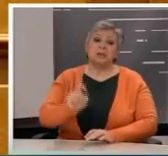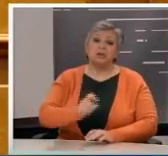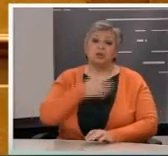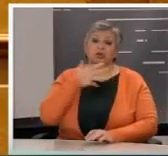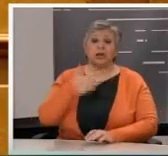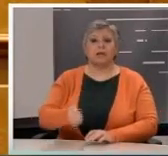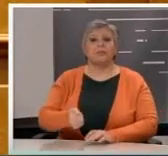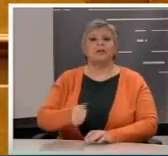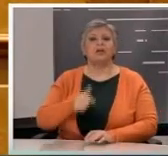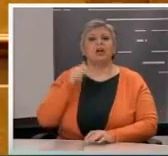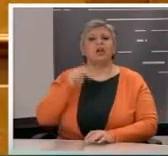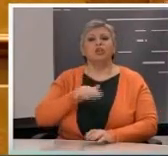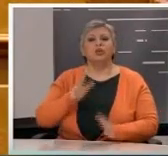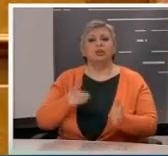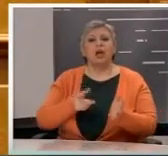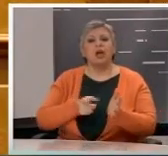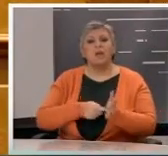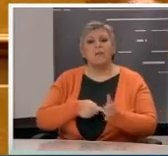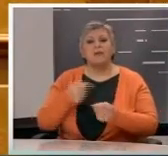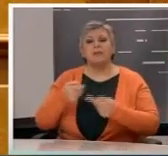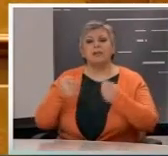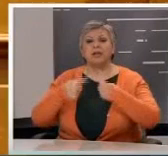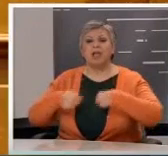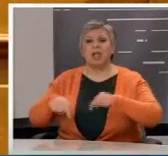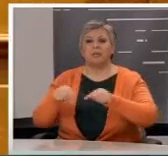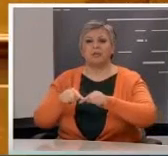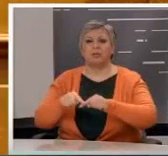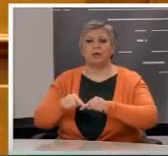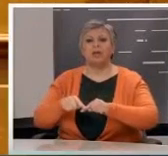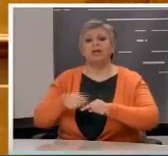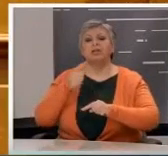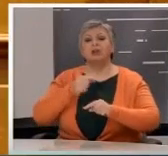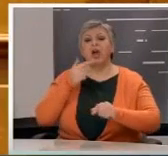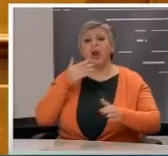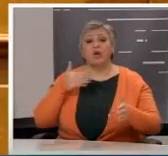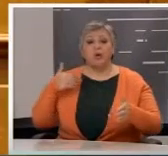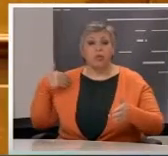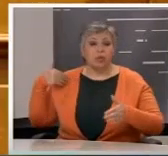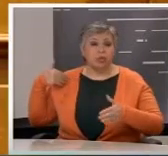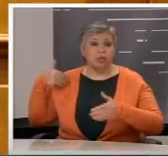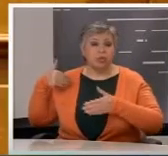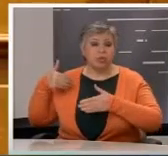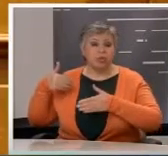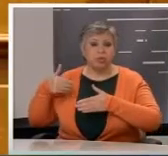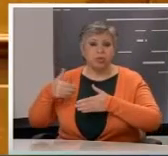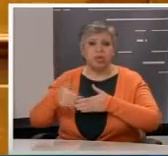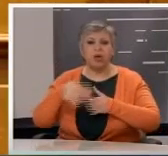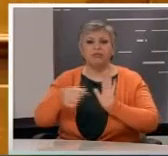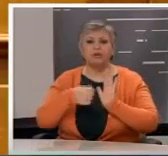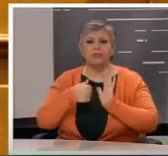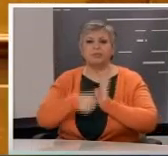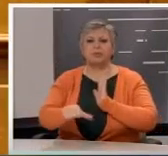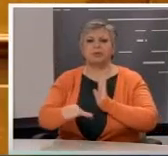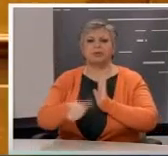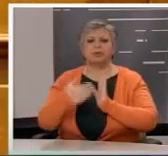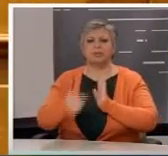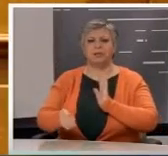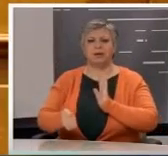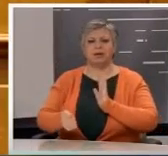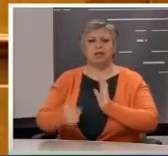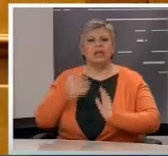ήταν αρμοδιότητα της Προκαταρκτικής Επιτροπής, επομένως έχουν παραγραφεί, επομένως δεν υπάρχει λόγος να τα συζητήσουμε. Για ποιο λόγο νιώθετε αυτή την ανάγκη